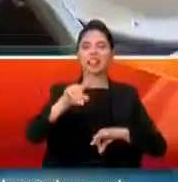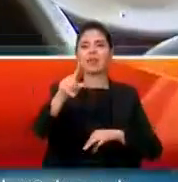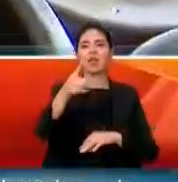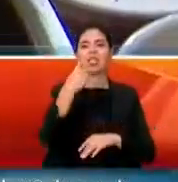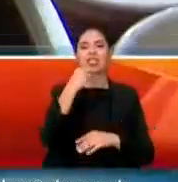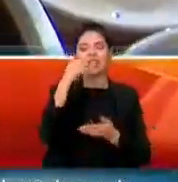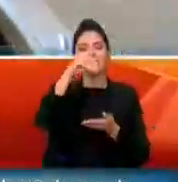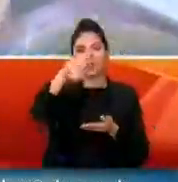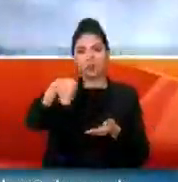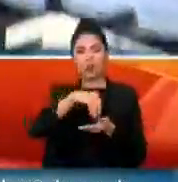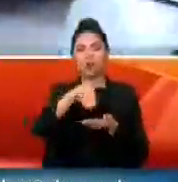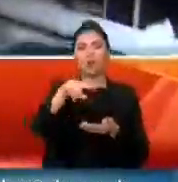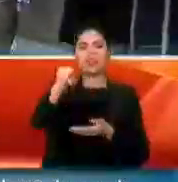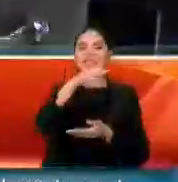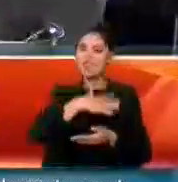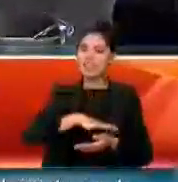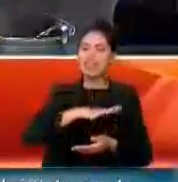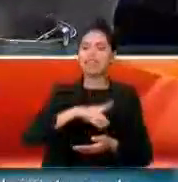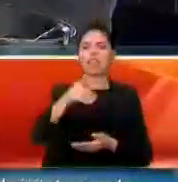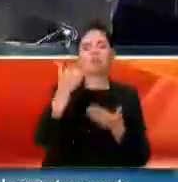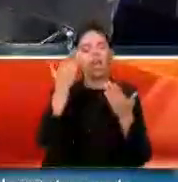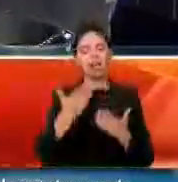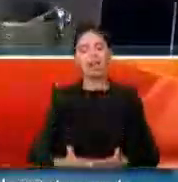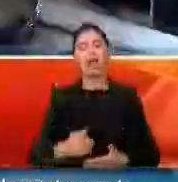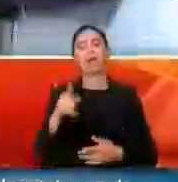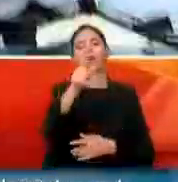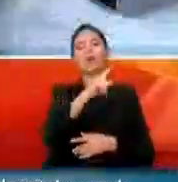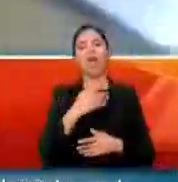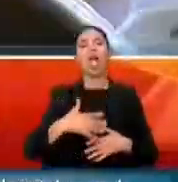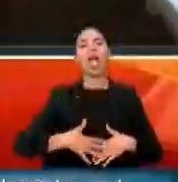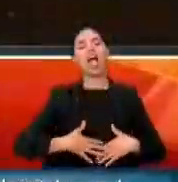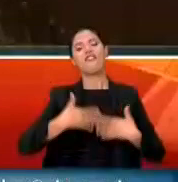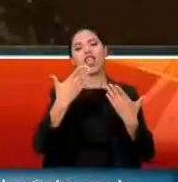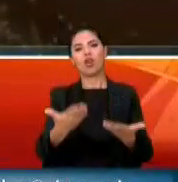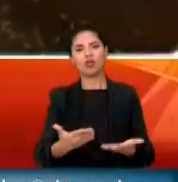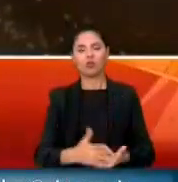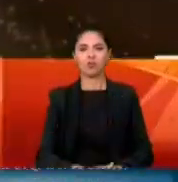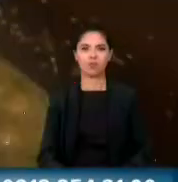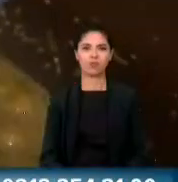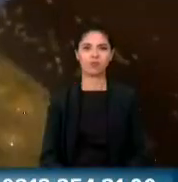arzunuza göre servis etmesi sizden. Allah kabul etsin. Afiyet olsun demekse bizden.